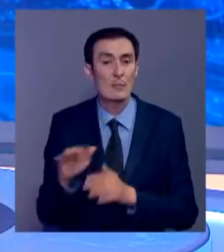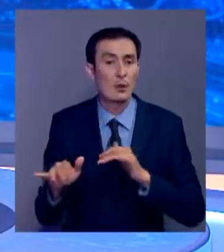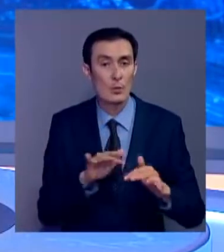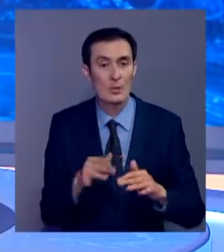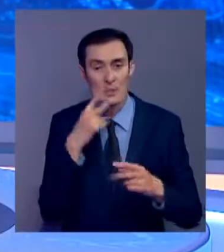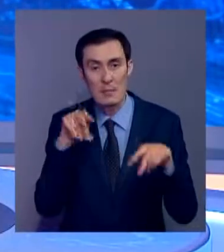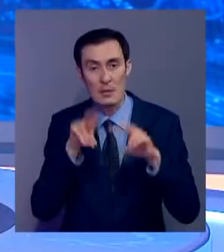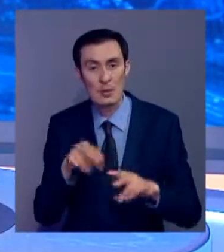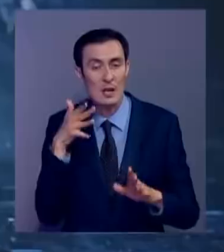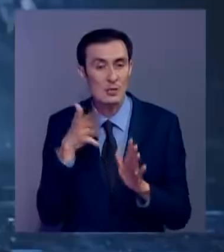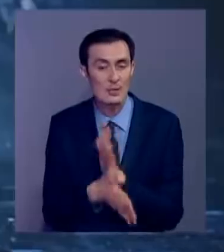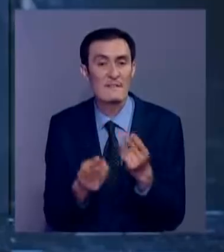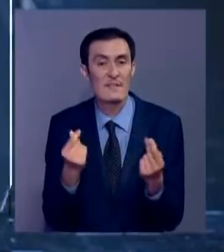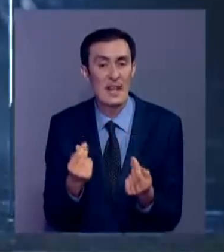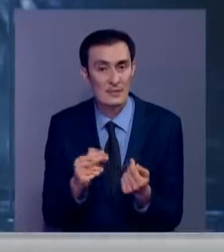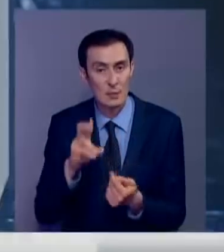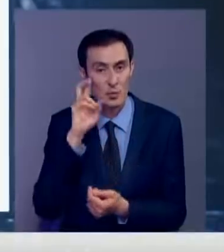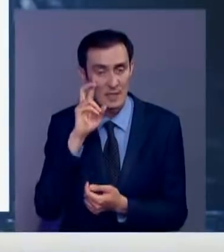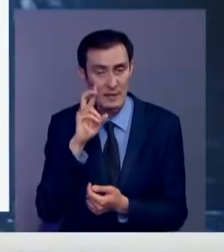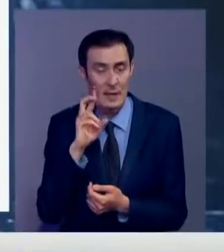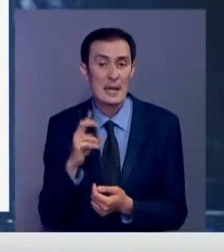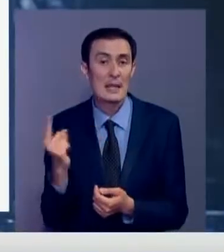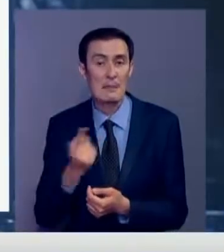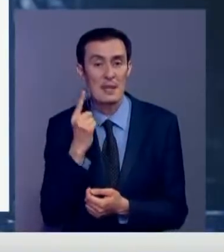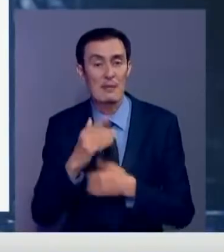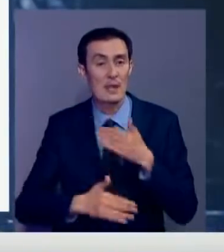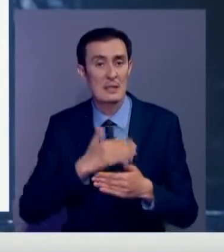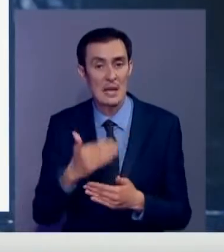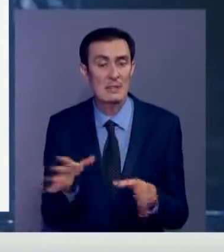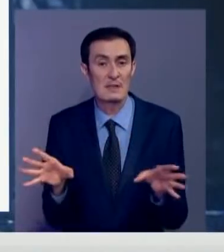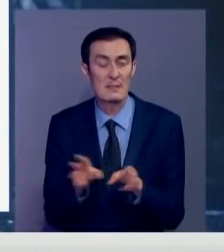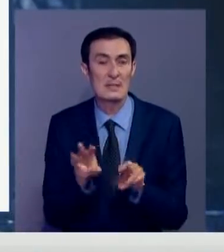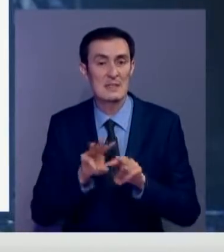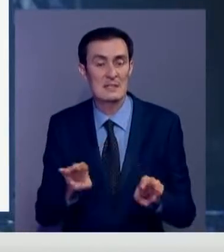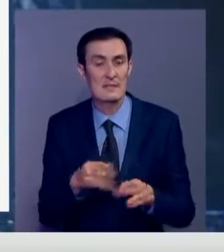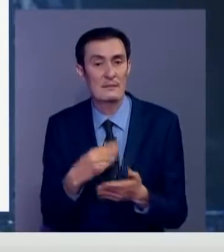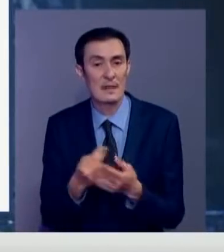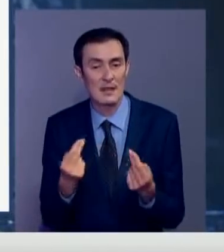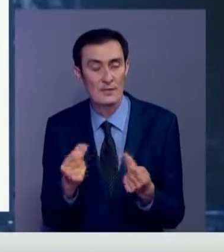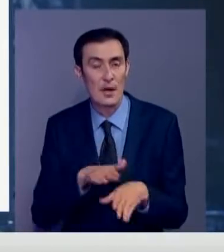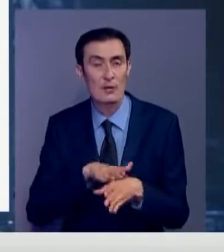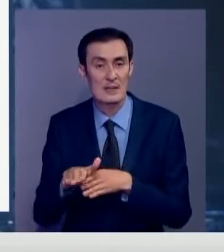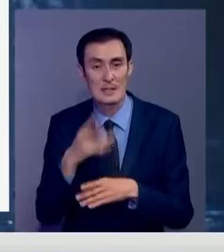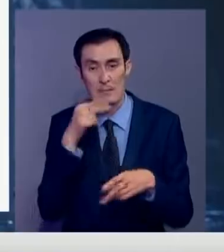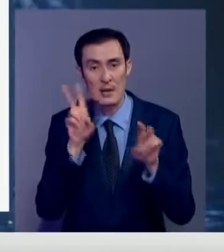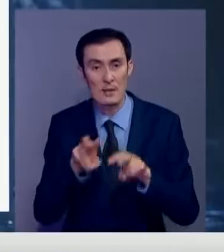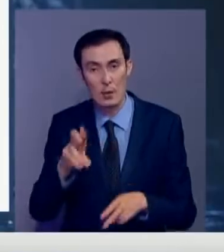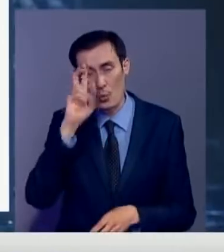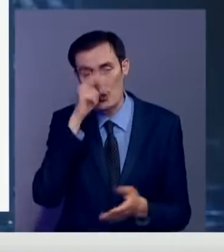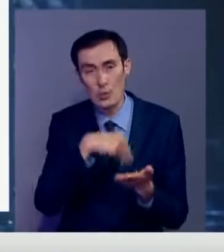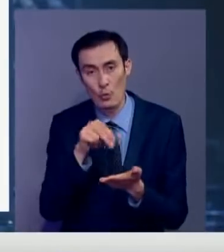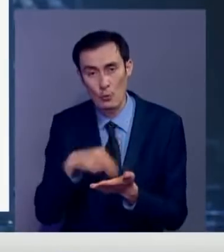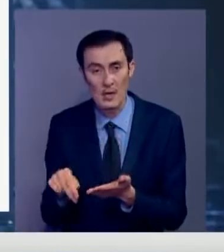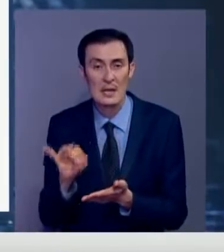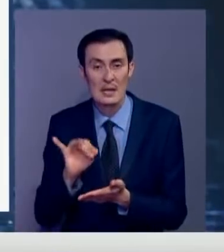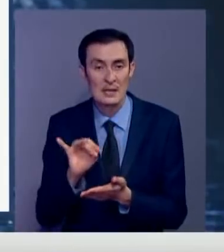как проходит мониторинг расходования финансов. На первом этапе совместно с Минфином осуществляется проверка